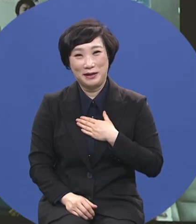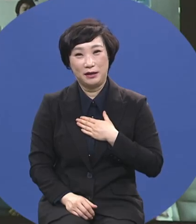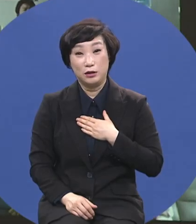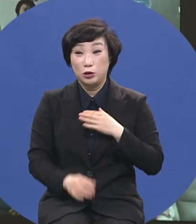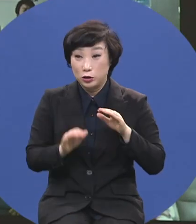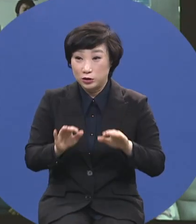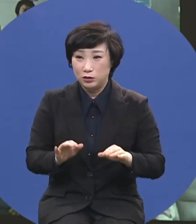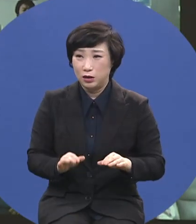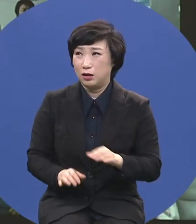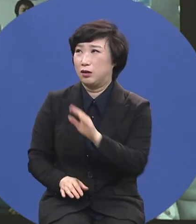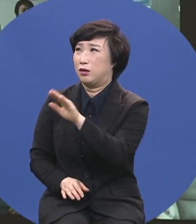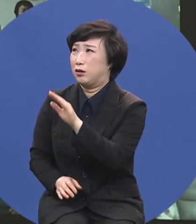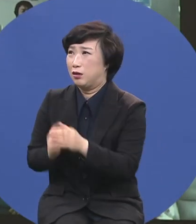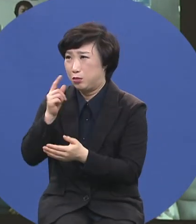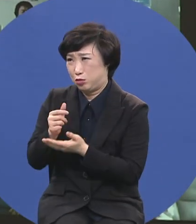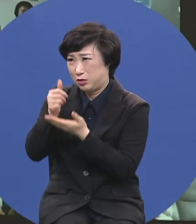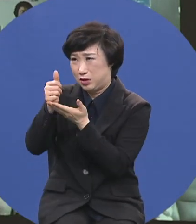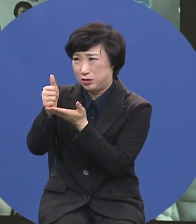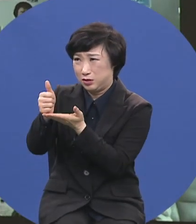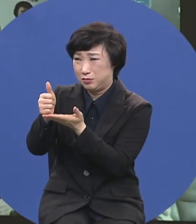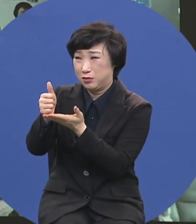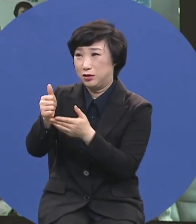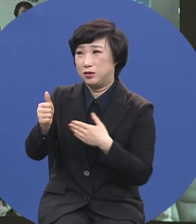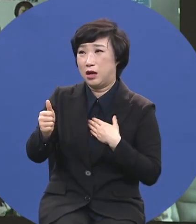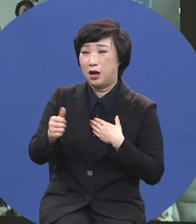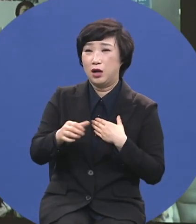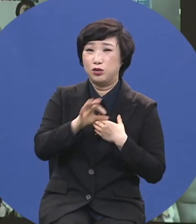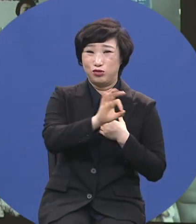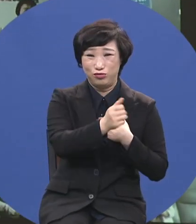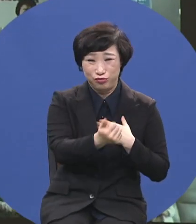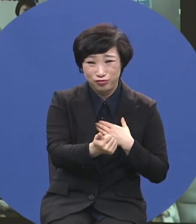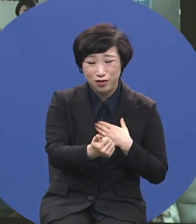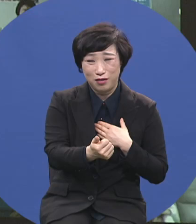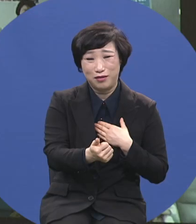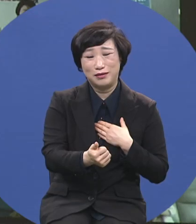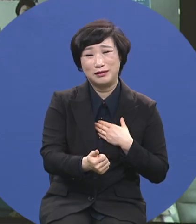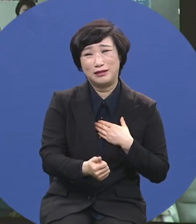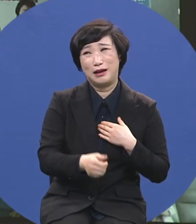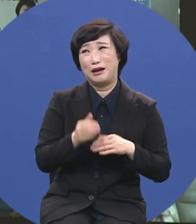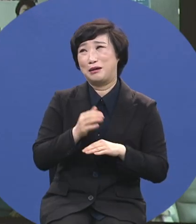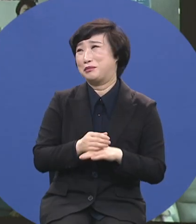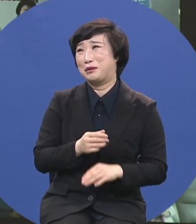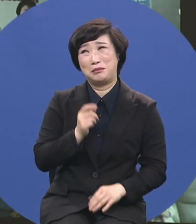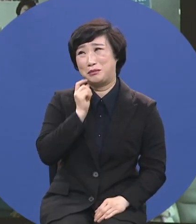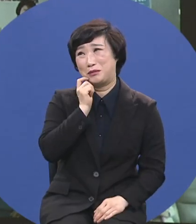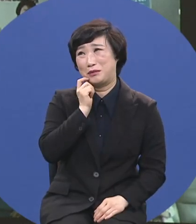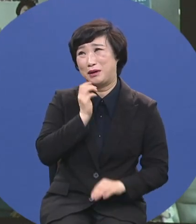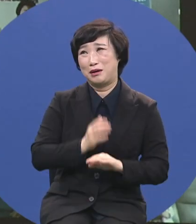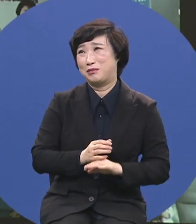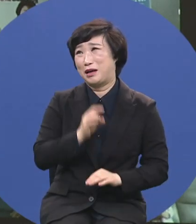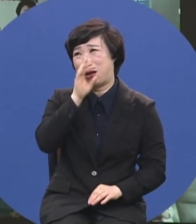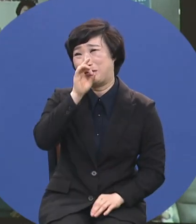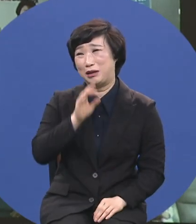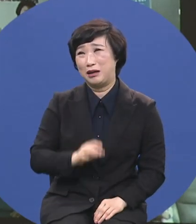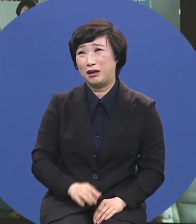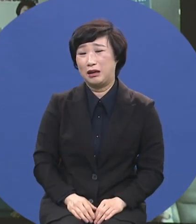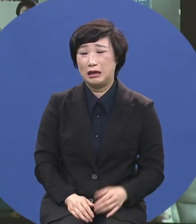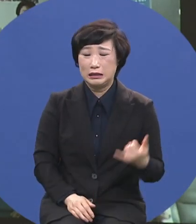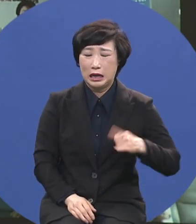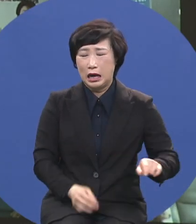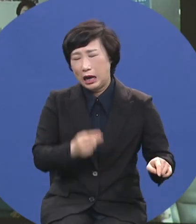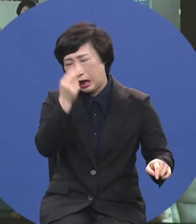근데 목사님, 저는 경제적으로 어려워서요, 감사가 없어요. 안 나와요.